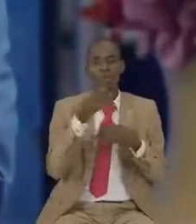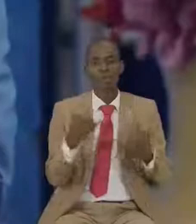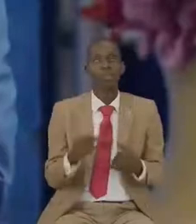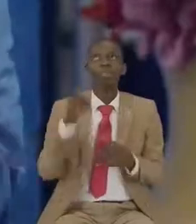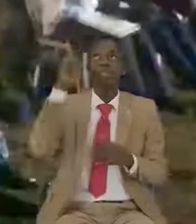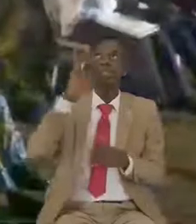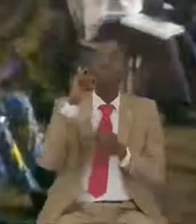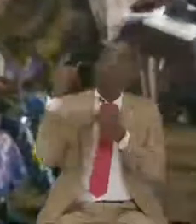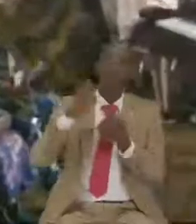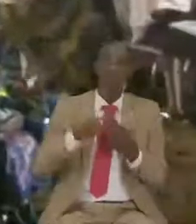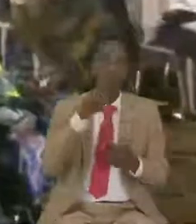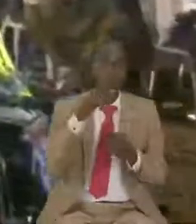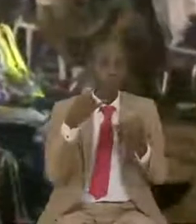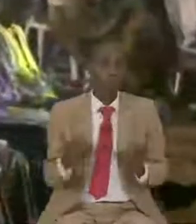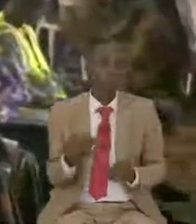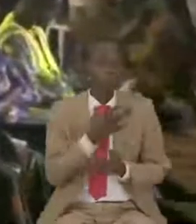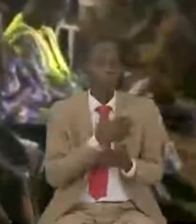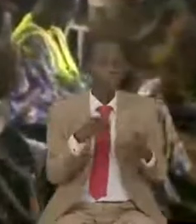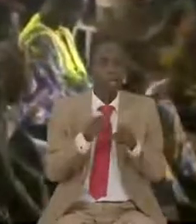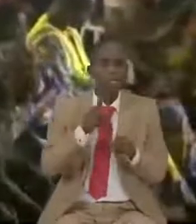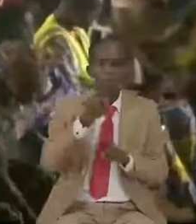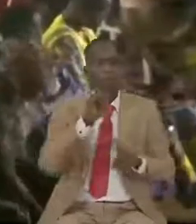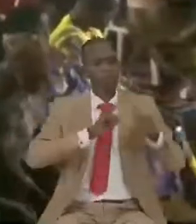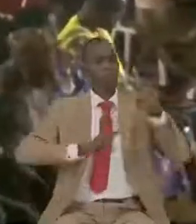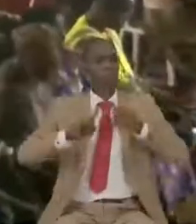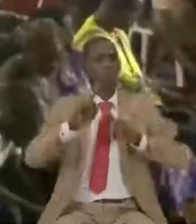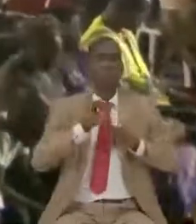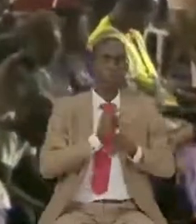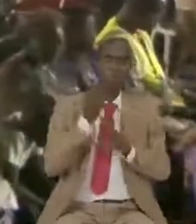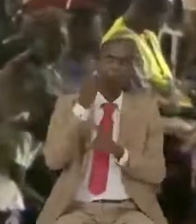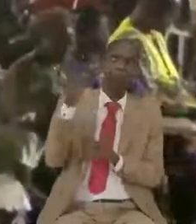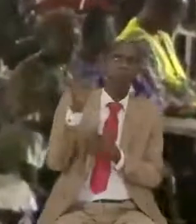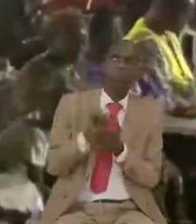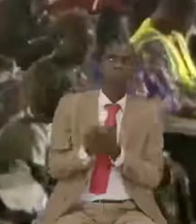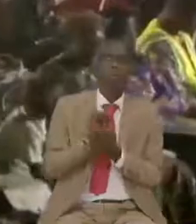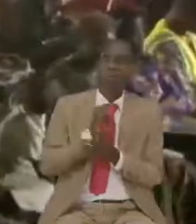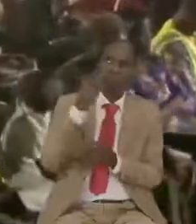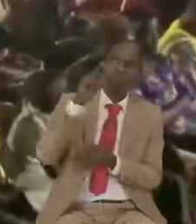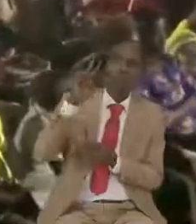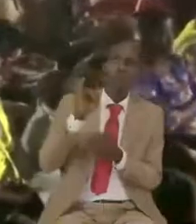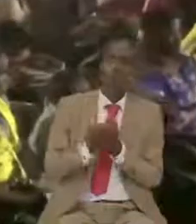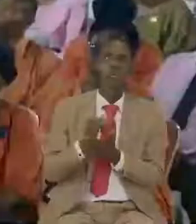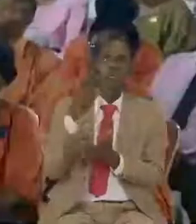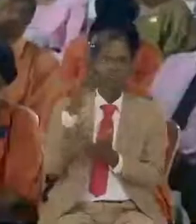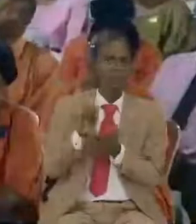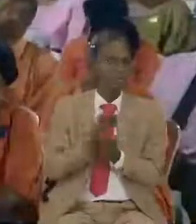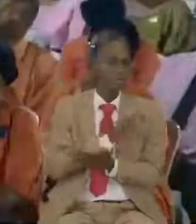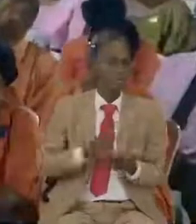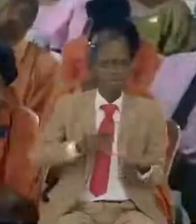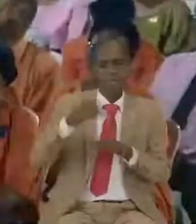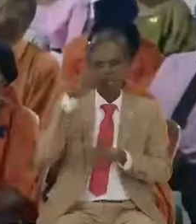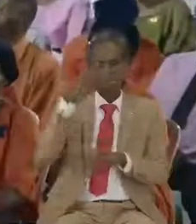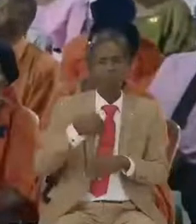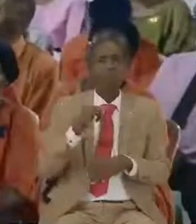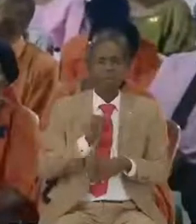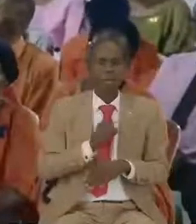a été manifestée. Cela se manifeste à toi maintenant. Cela vient à toi maintenant, comme tu dis, je regarde cela, je peux voir